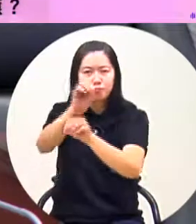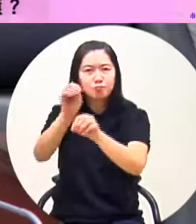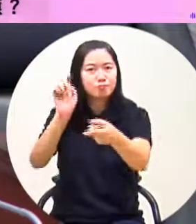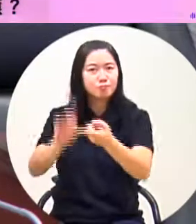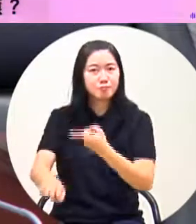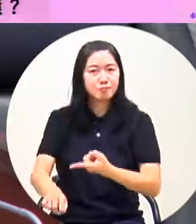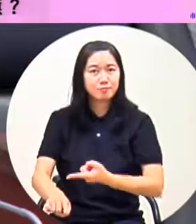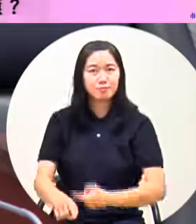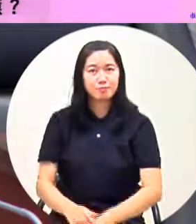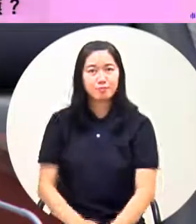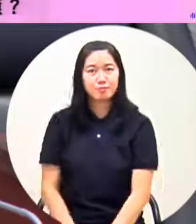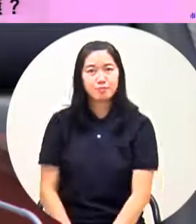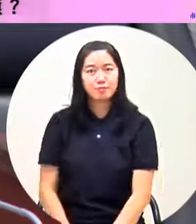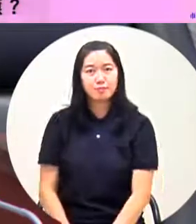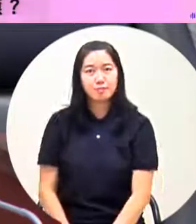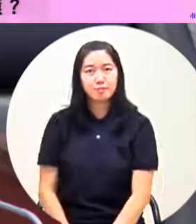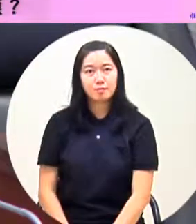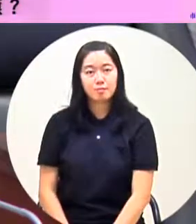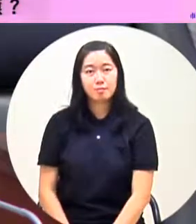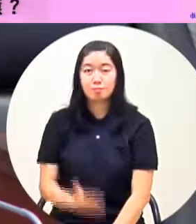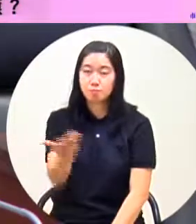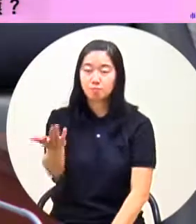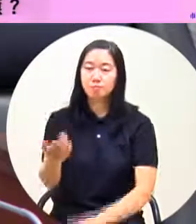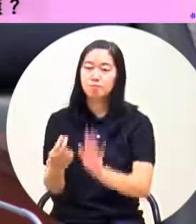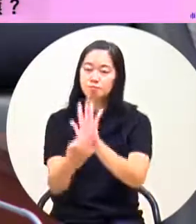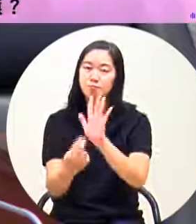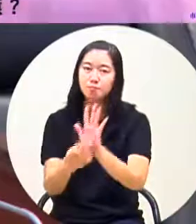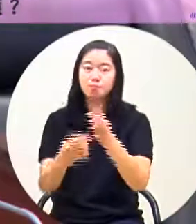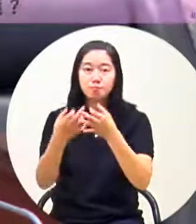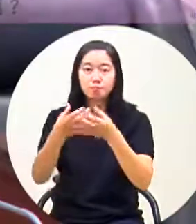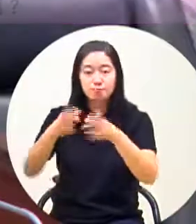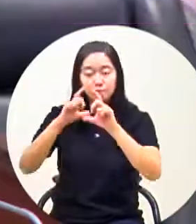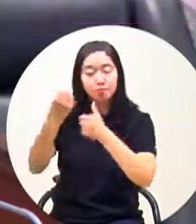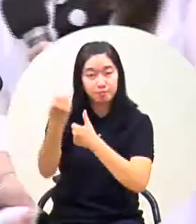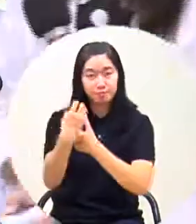是不是劳工局郑局长的简单回应一下？ 请局